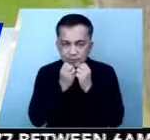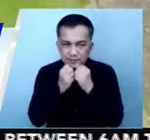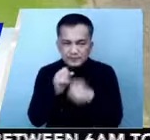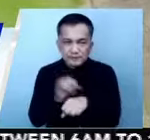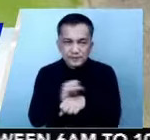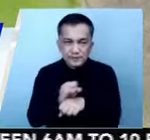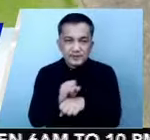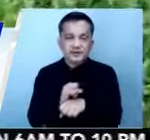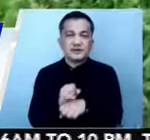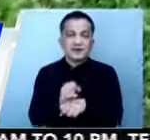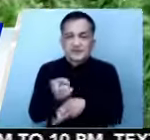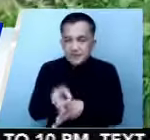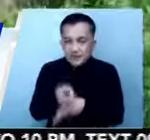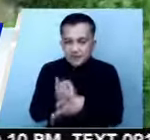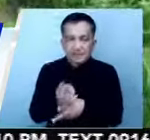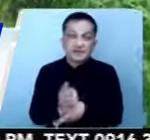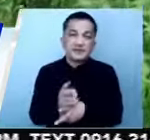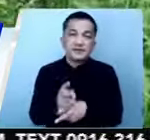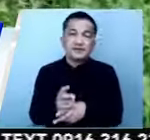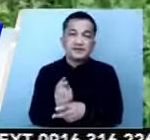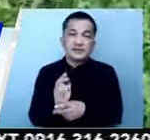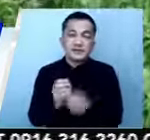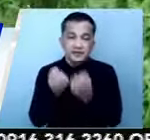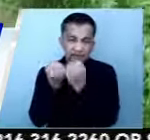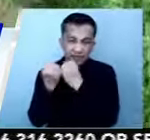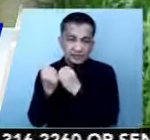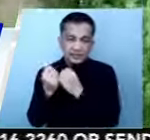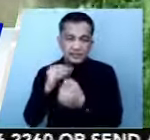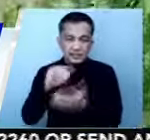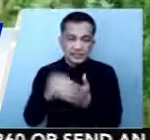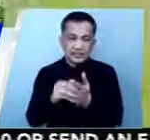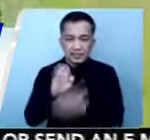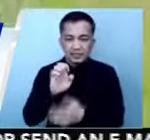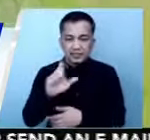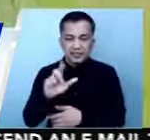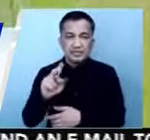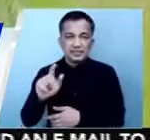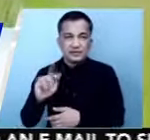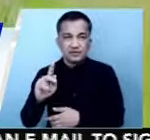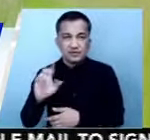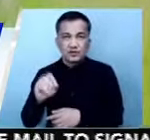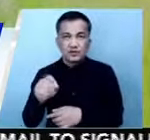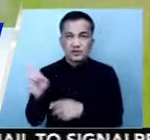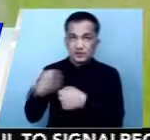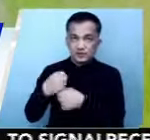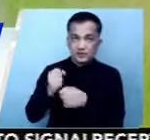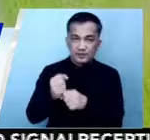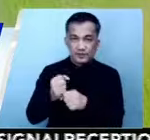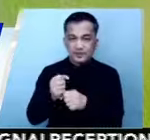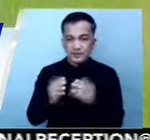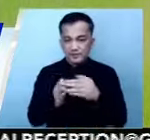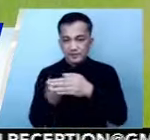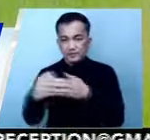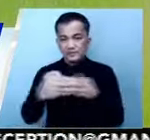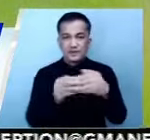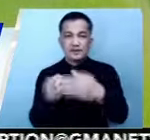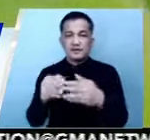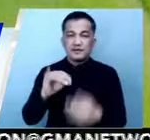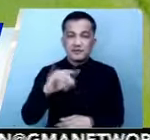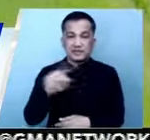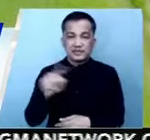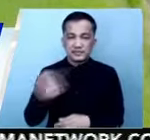ang pag-aalaga sa mga tanim na mais sa gitna ng El Nino para mabuo ang maize. Layo ng maize na maibalik ang interes ng kabataan